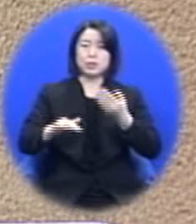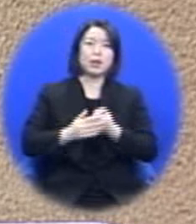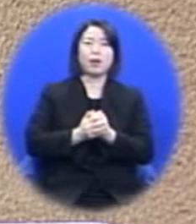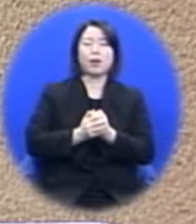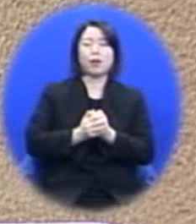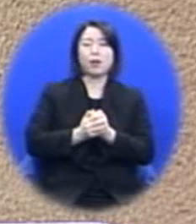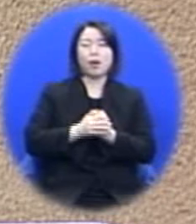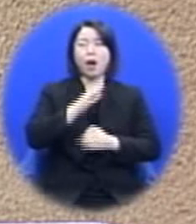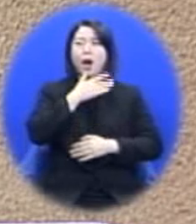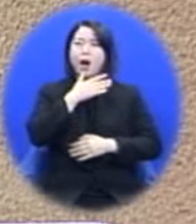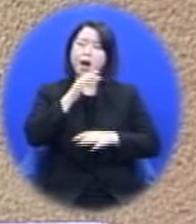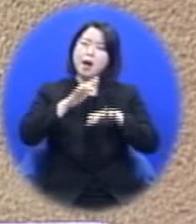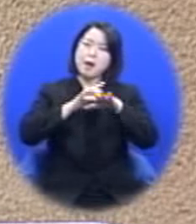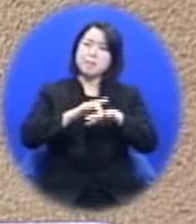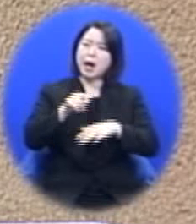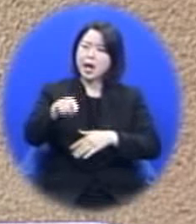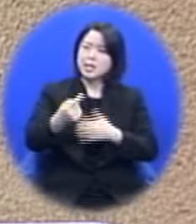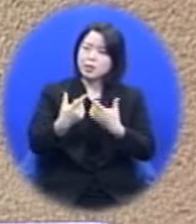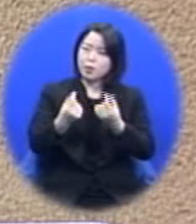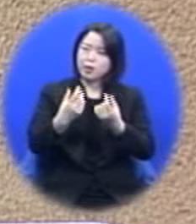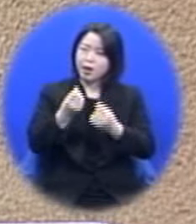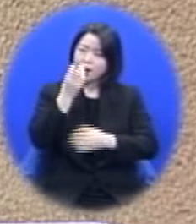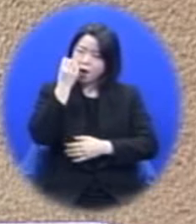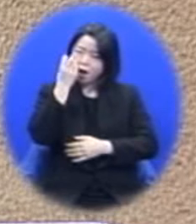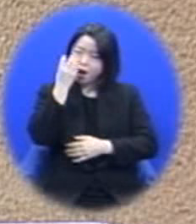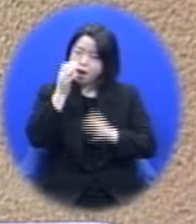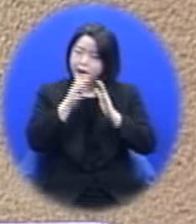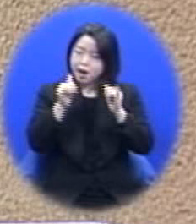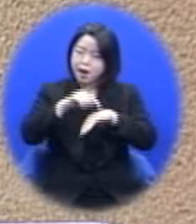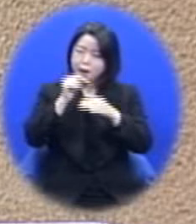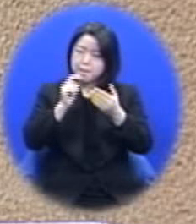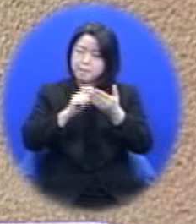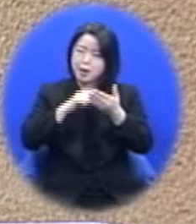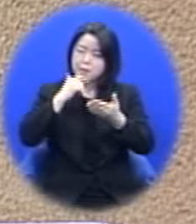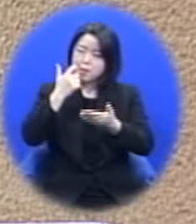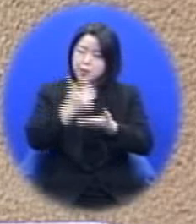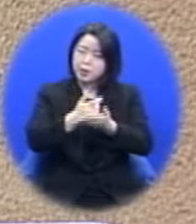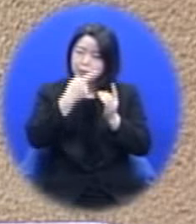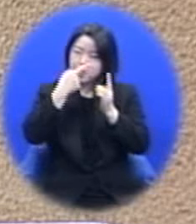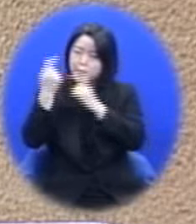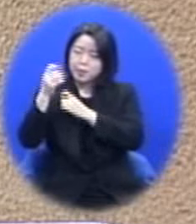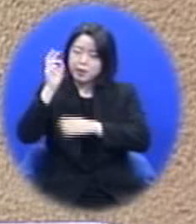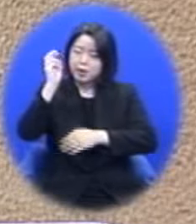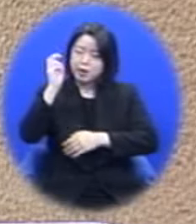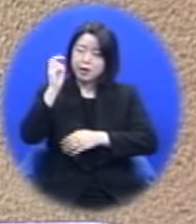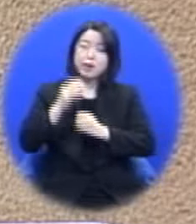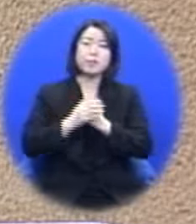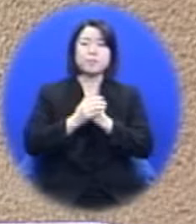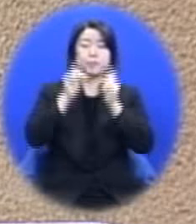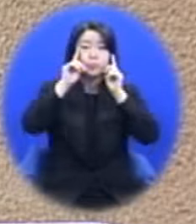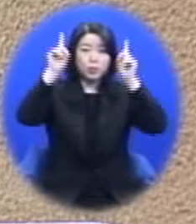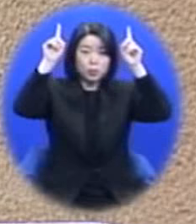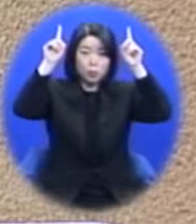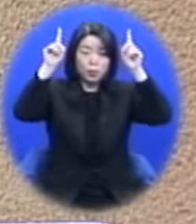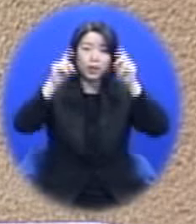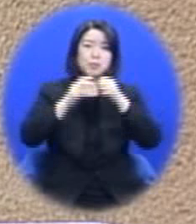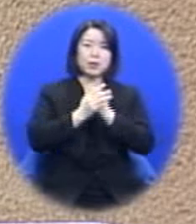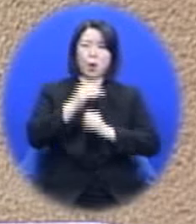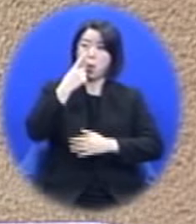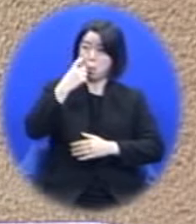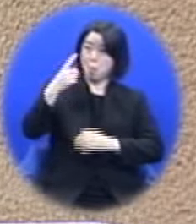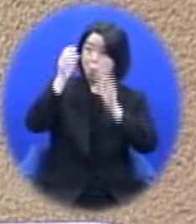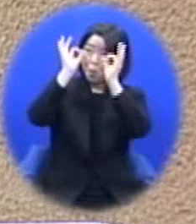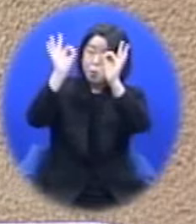아, 마귀가 이렇게 교묘하게 사람들의 마음을 속이고 미혹하는구나. 도깨비가 멋있어